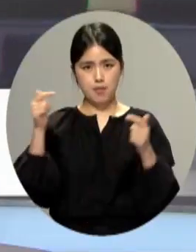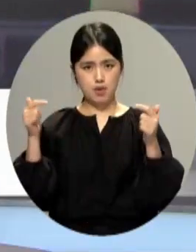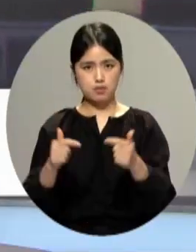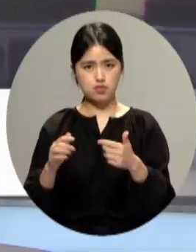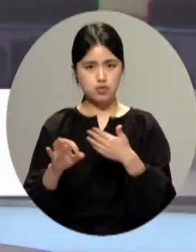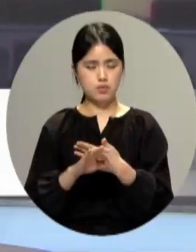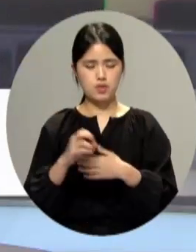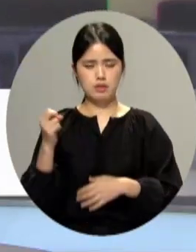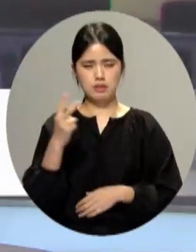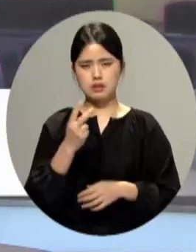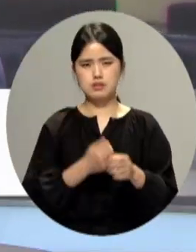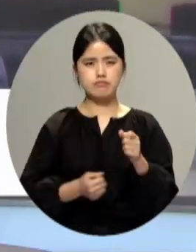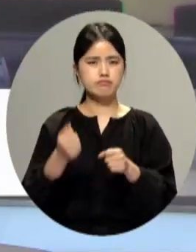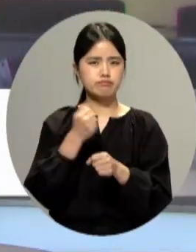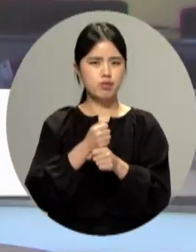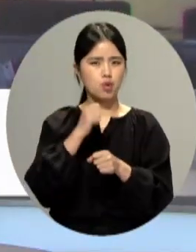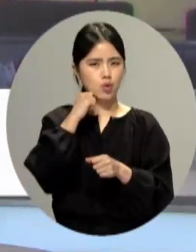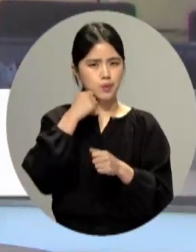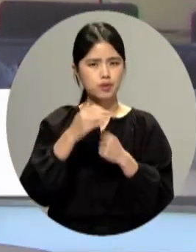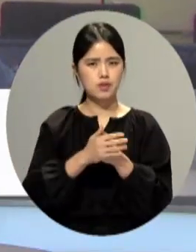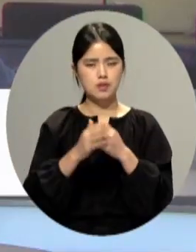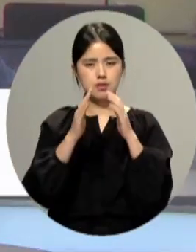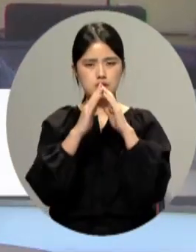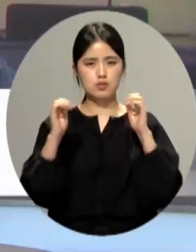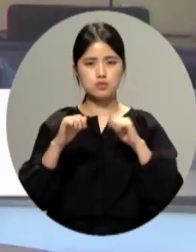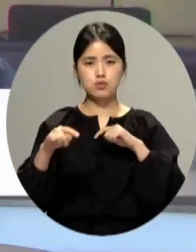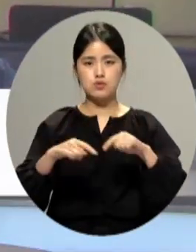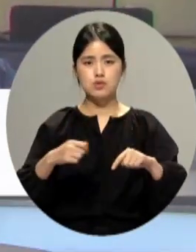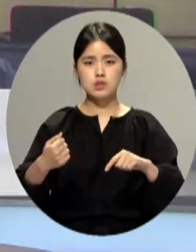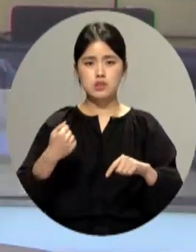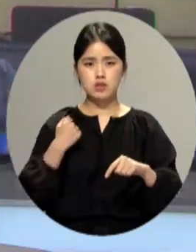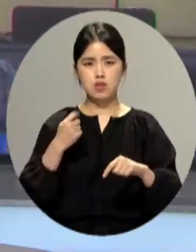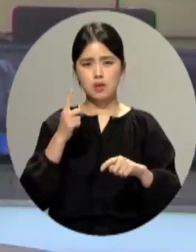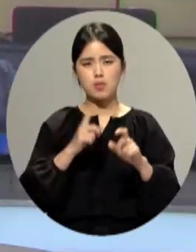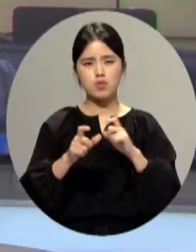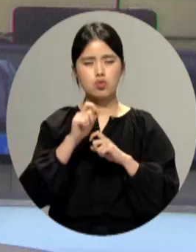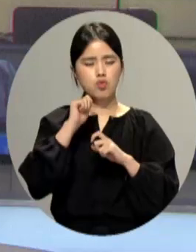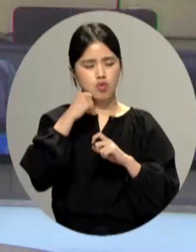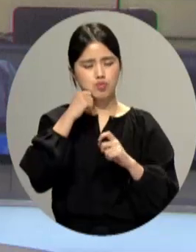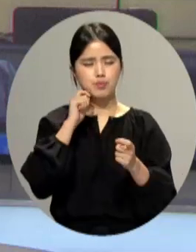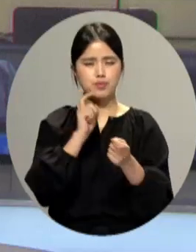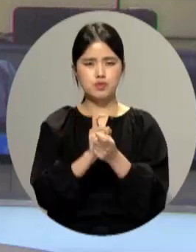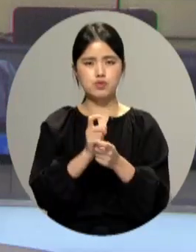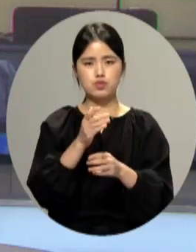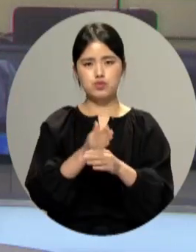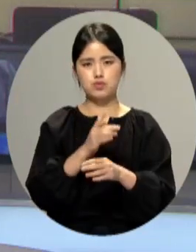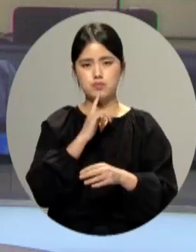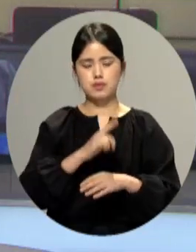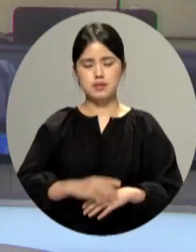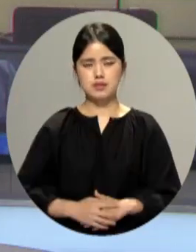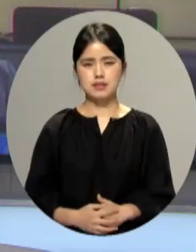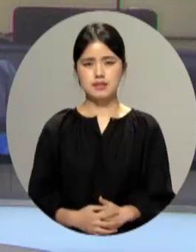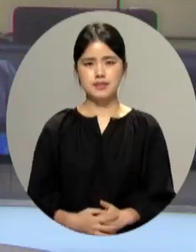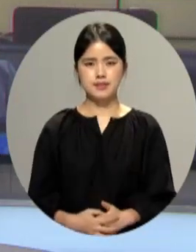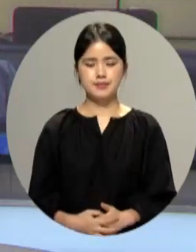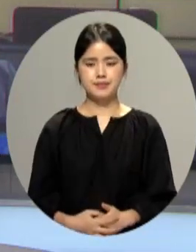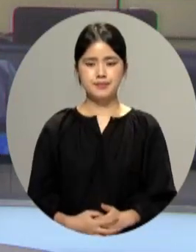의석은 사실상 되살릴 수 없다 보니 전북 정치력에 또 한 번 고비를 맞았다는 지적입니다. 강동엽 기자입니다.